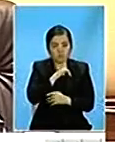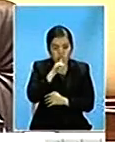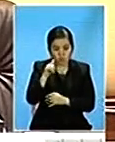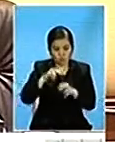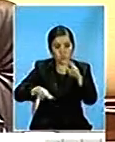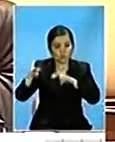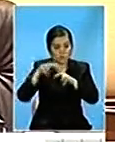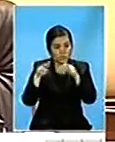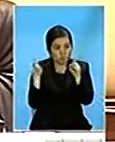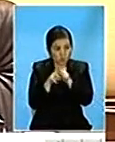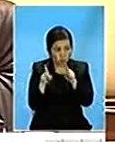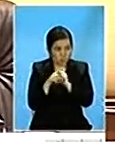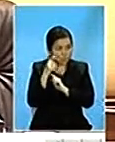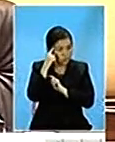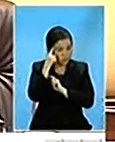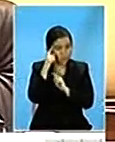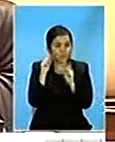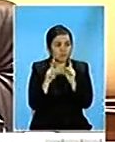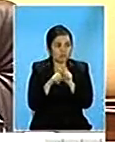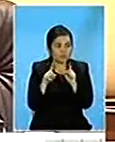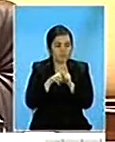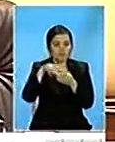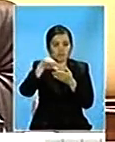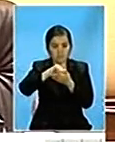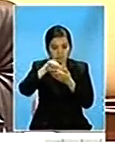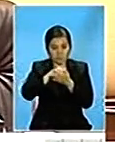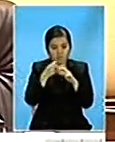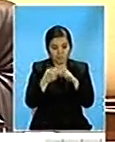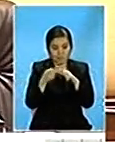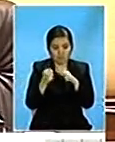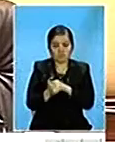ครับก็มีความเห็นตรงกันนะครับเพื่อเป็นการแก้ไขปัญหาเฉพาะหน้